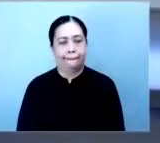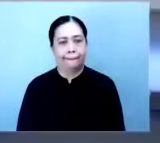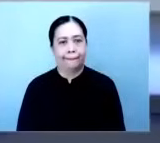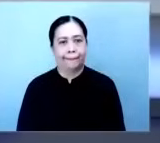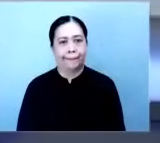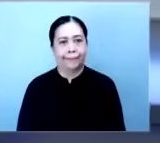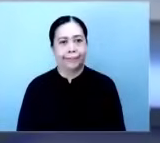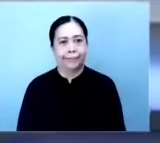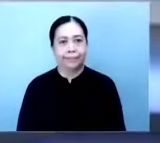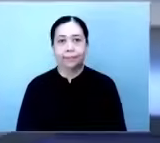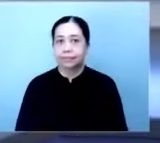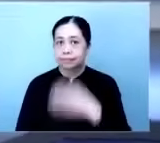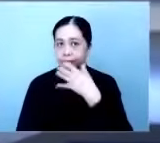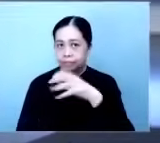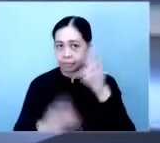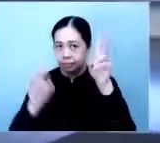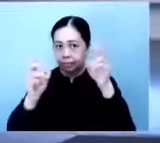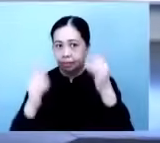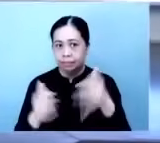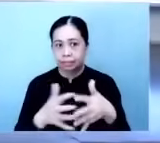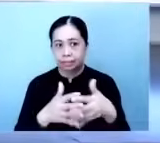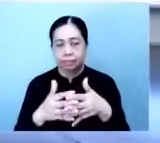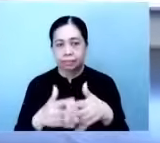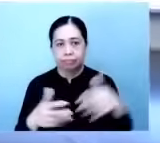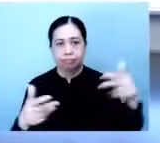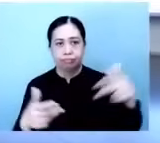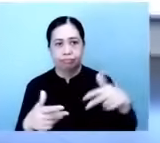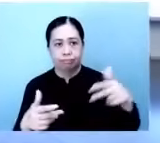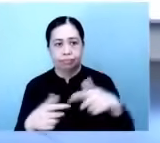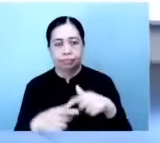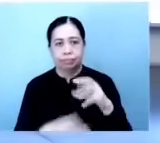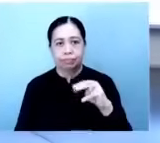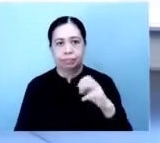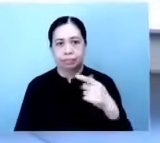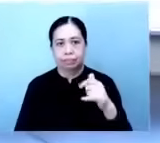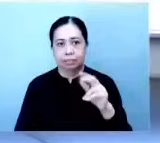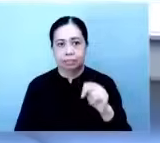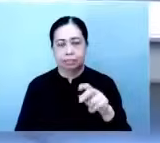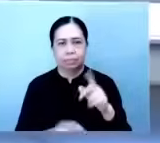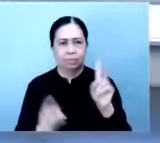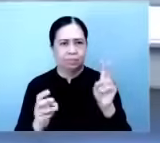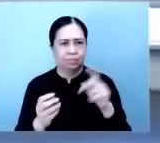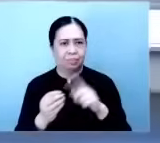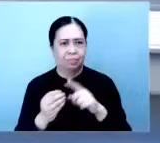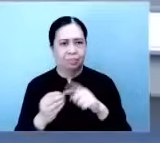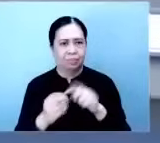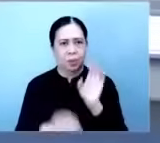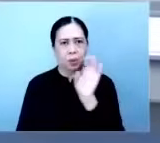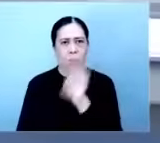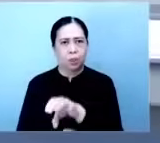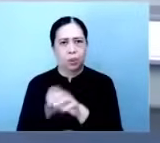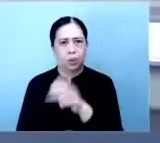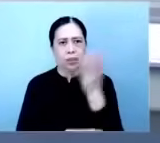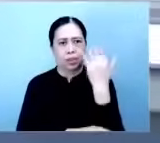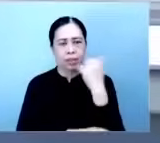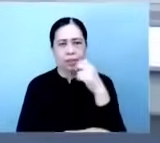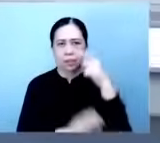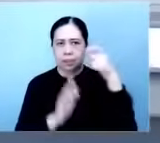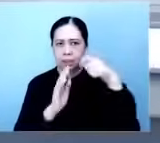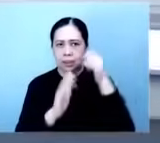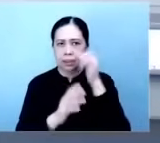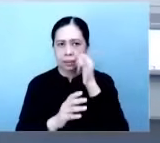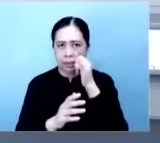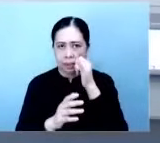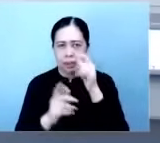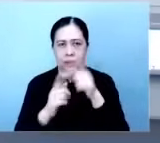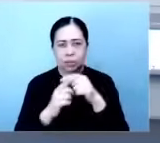Hot topic ngayon ang American rapper na si Megan Thee Stallion dahil sa umano'y paminilit niya sa dati niyang cameraman na